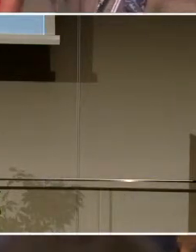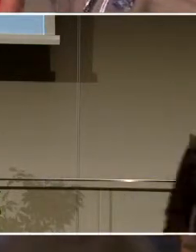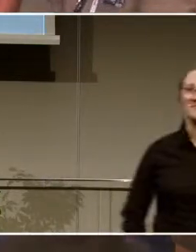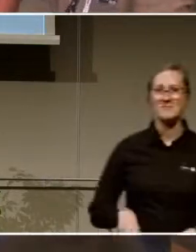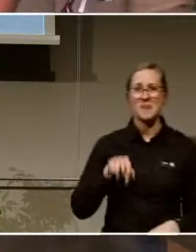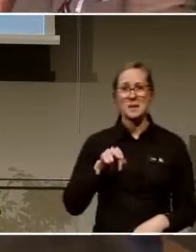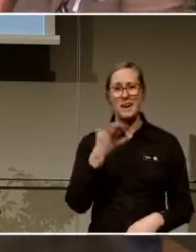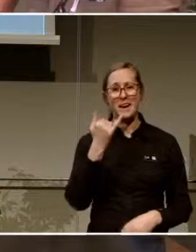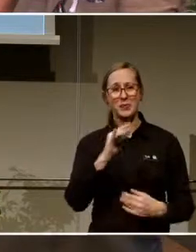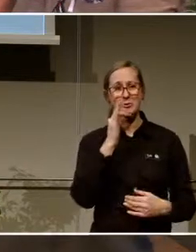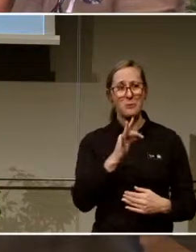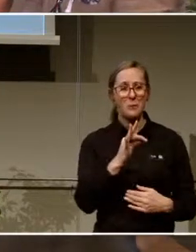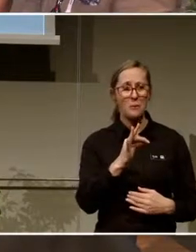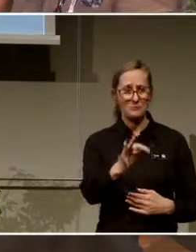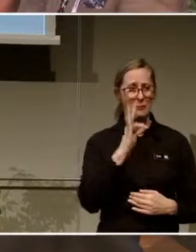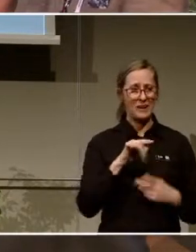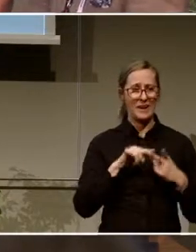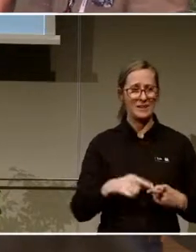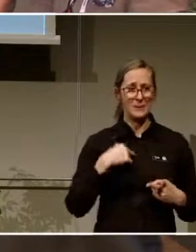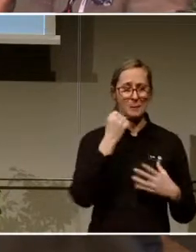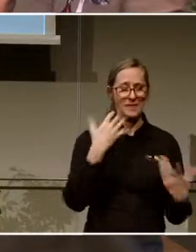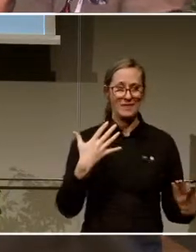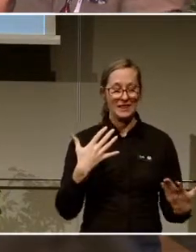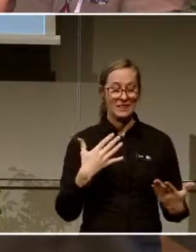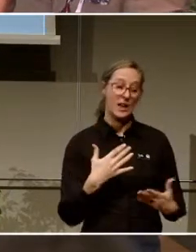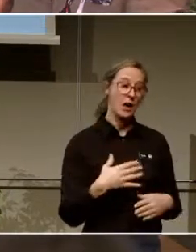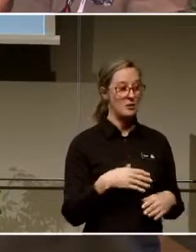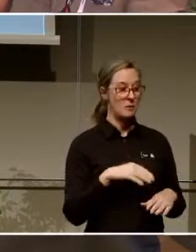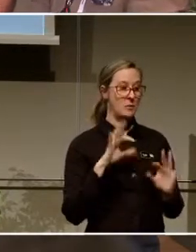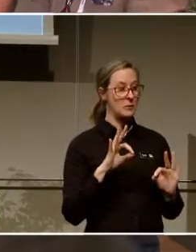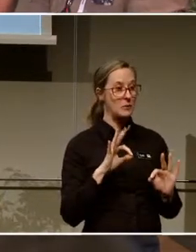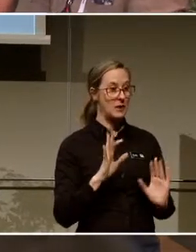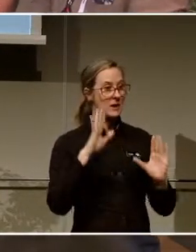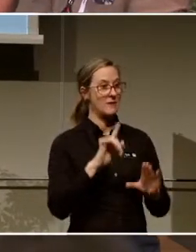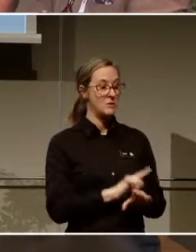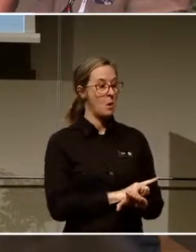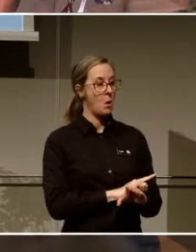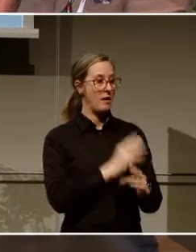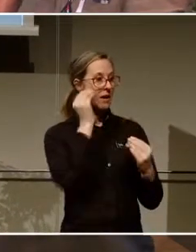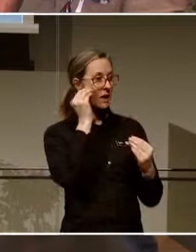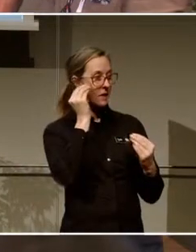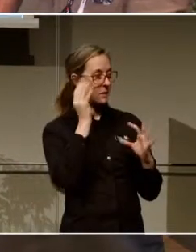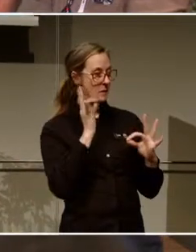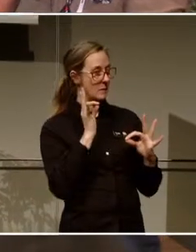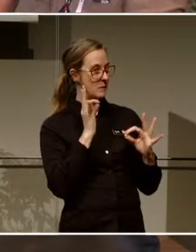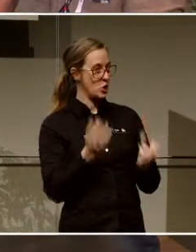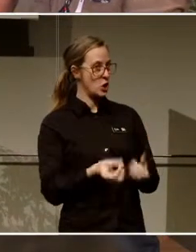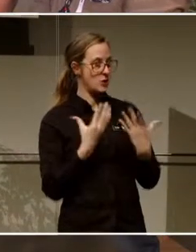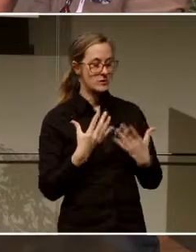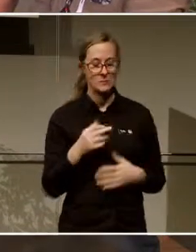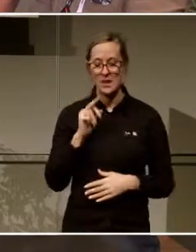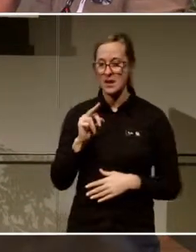frågan om det livslånga lärandet. Ja, liksom. Då knäcker vi den nöten. Jag tänker ju att utifrån, återigen, utifrån